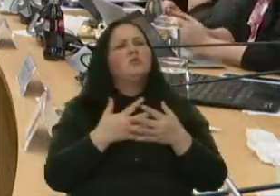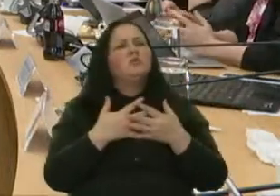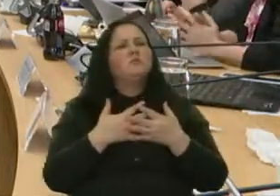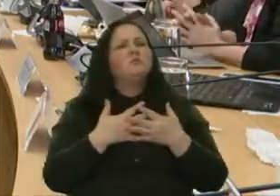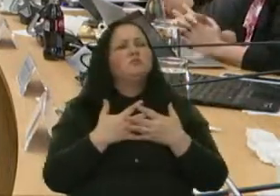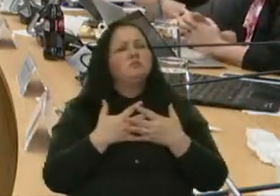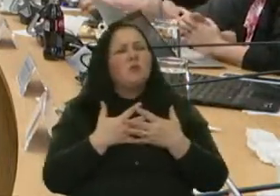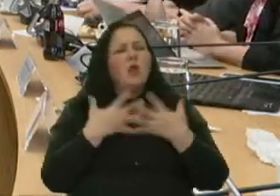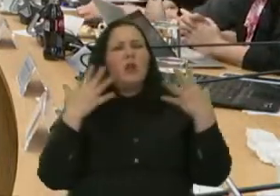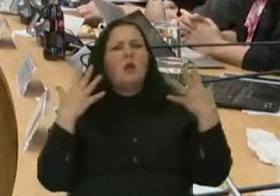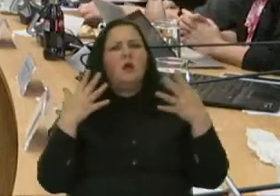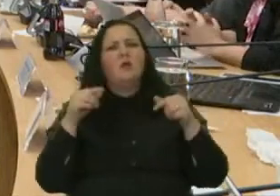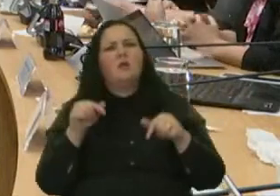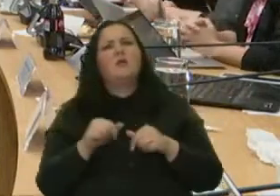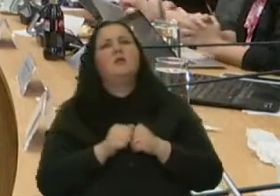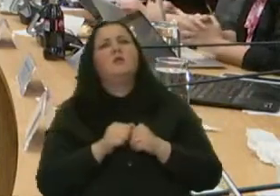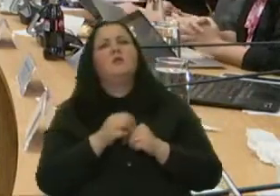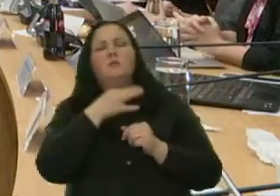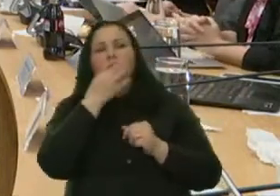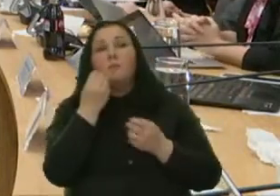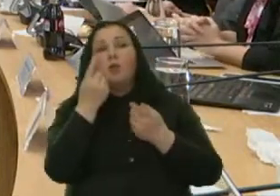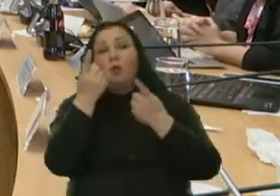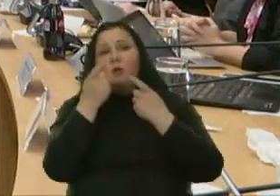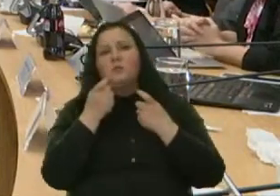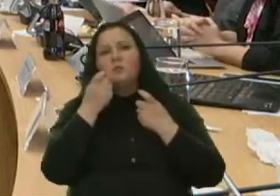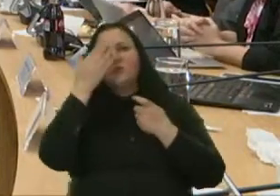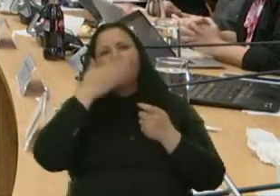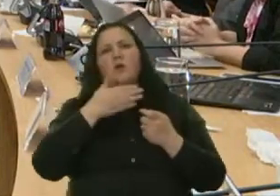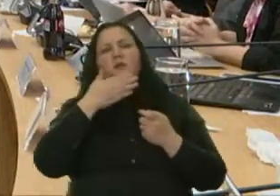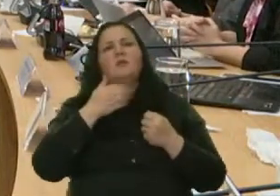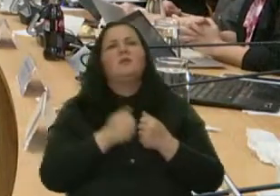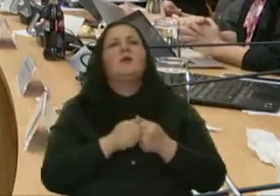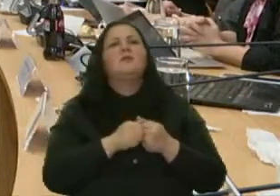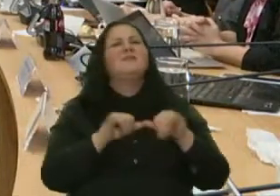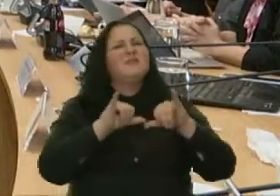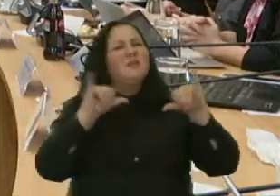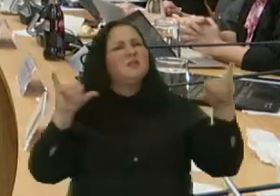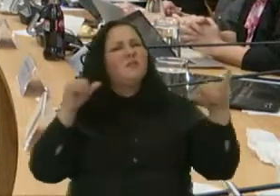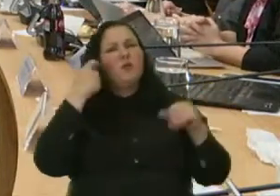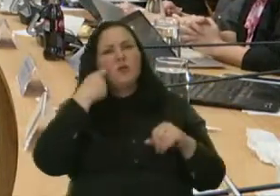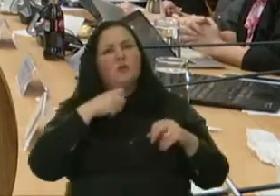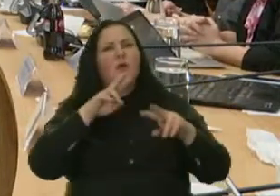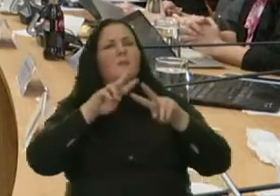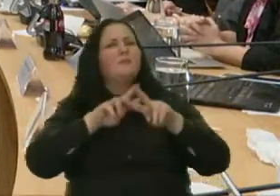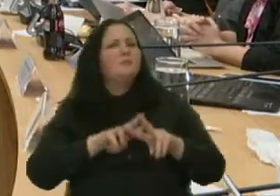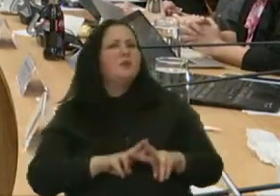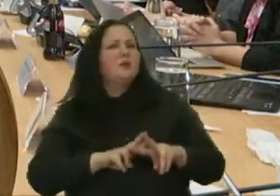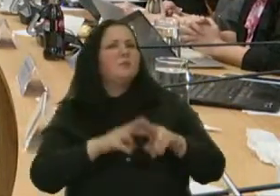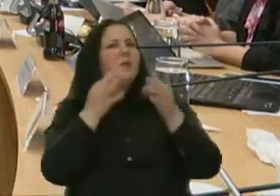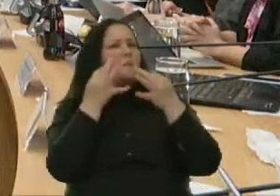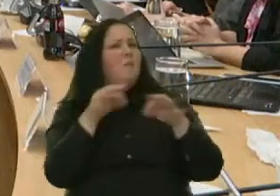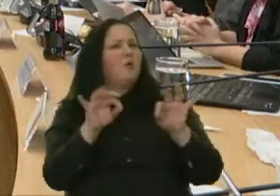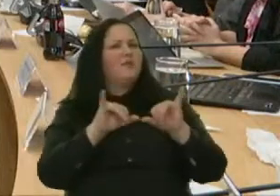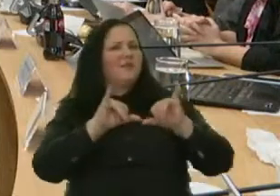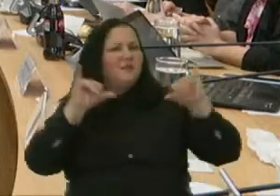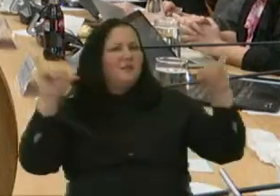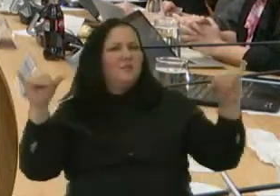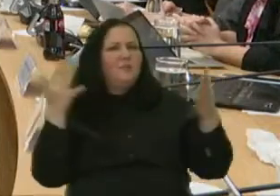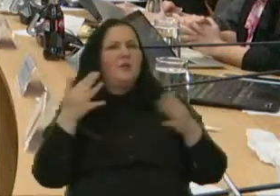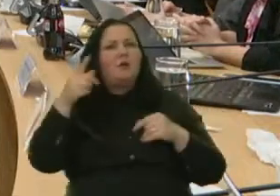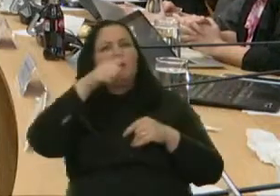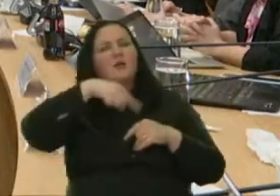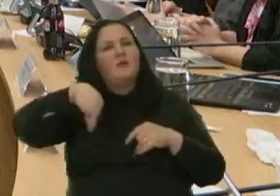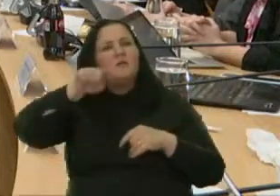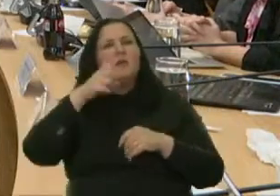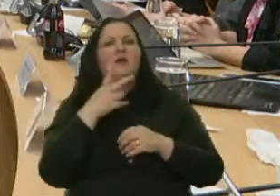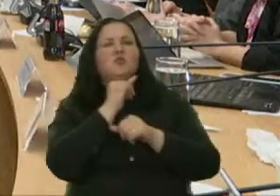aceste propuneri pentru a duce înainte dezvoltare area Clujului pentru a ne păstra acest Trend de dezvoltare pe care dumneavoastră l ați